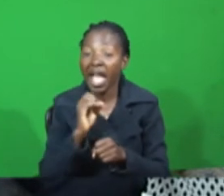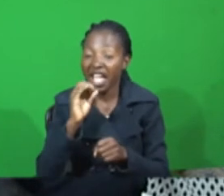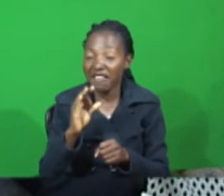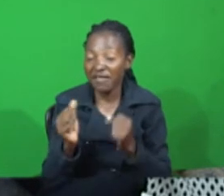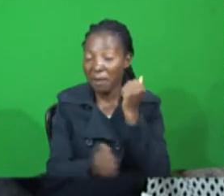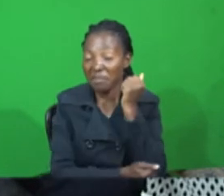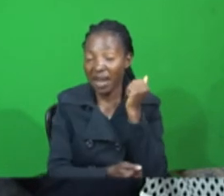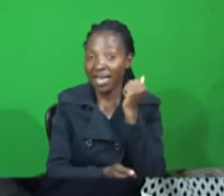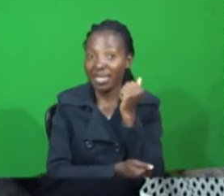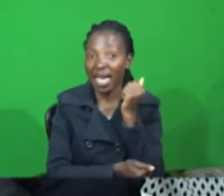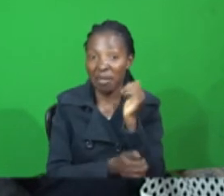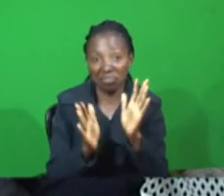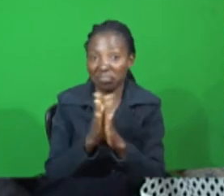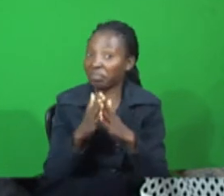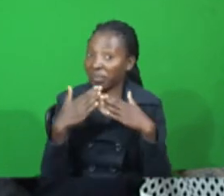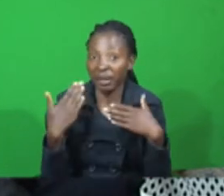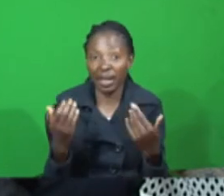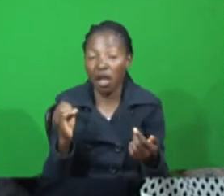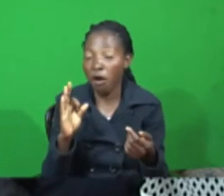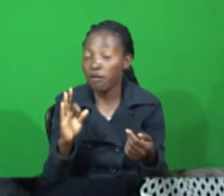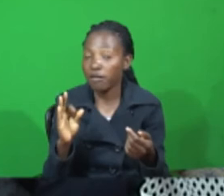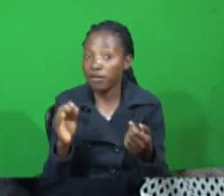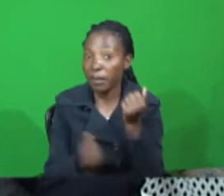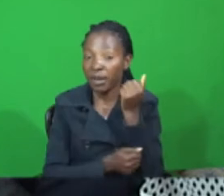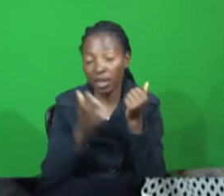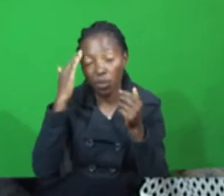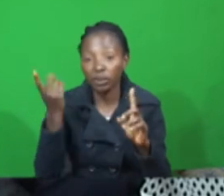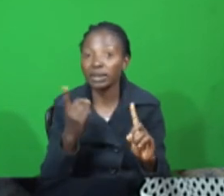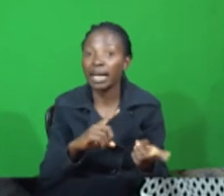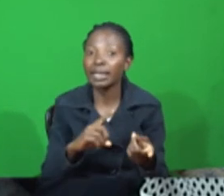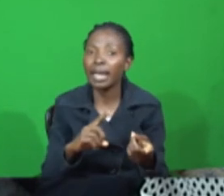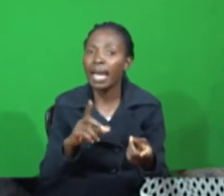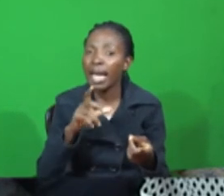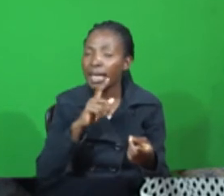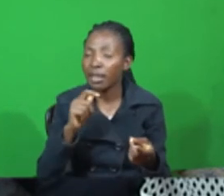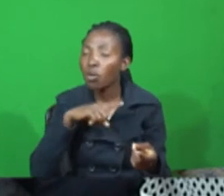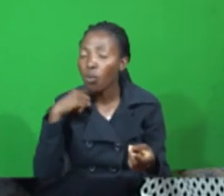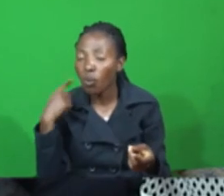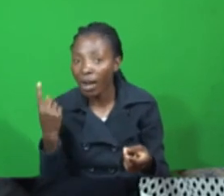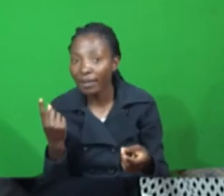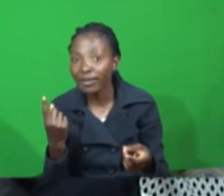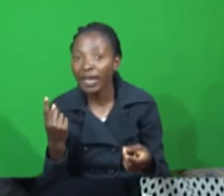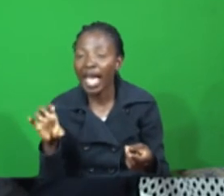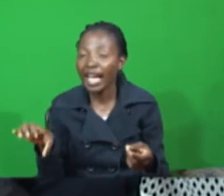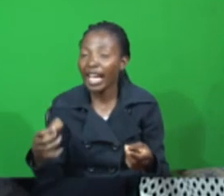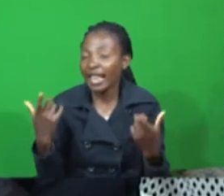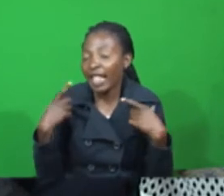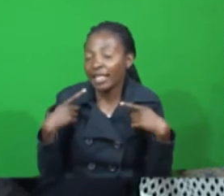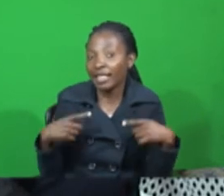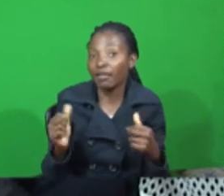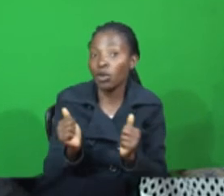munin'ina wemurume afa. Mudzimai afirwa anogona kutonogara nababa.